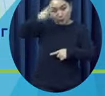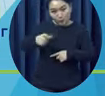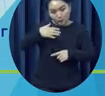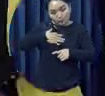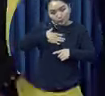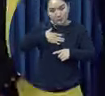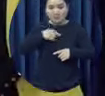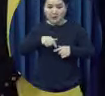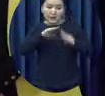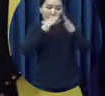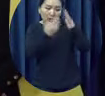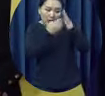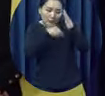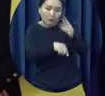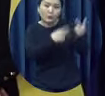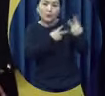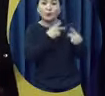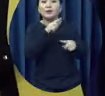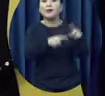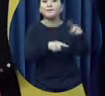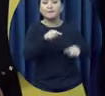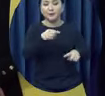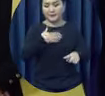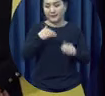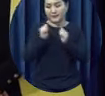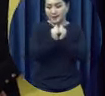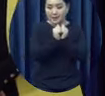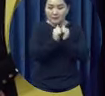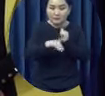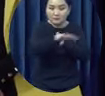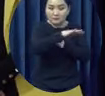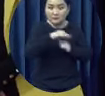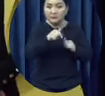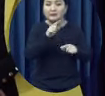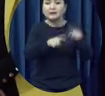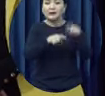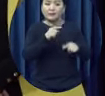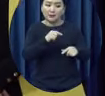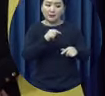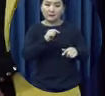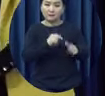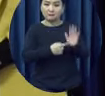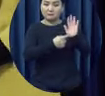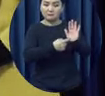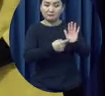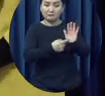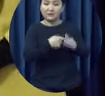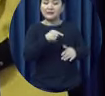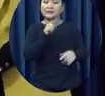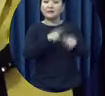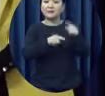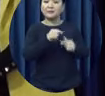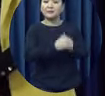Эсвэл одоо би энэ гэр бүлийн хувьд ямар үүрэгтэй гişүүн бэ? Би энэ найзуудынхаа дунд ямар нэр хүндтэй, ямар байр суурь эзэлдэг вэ гэх мэтчлэн